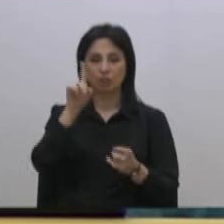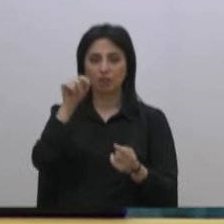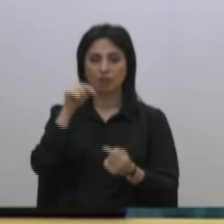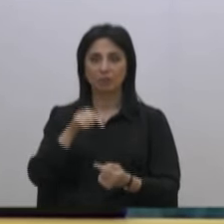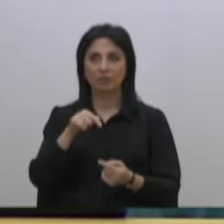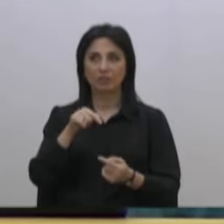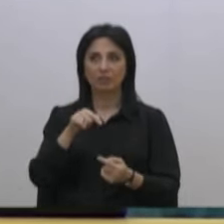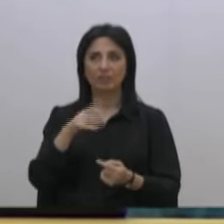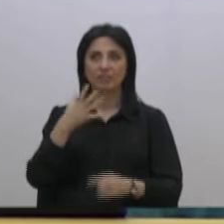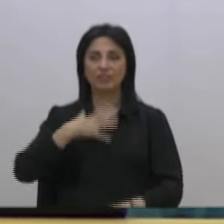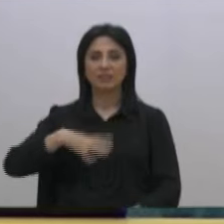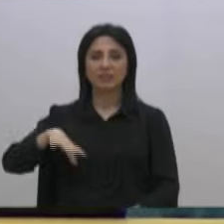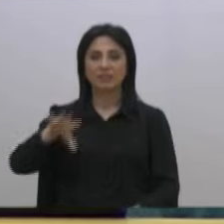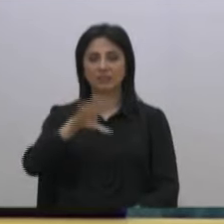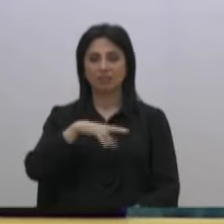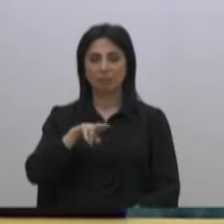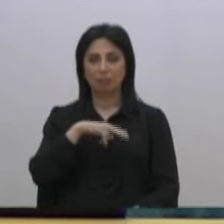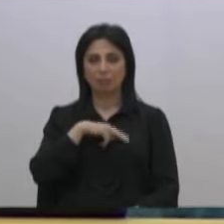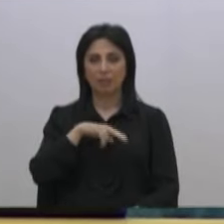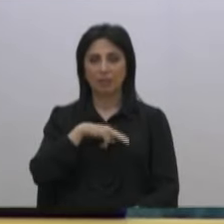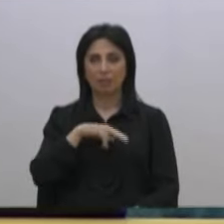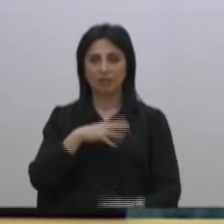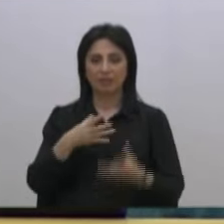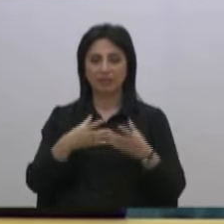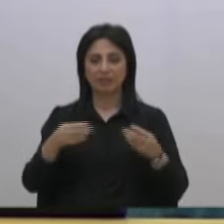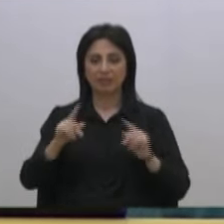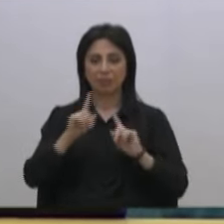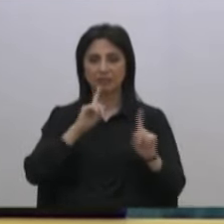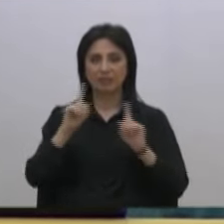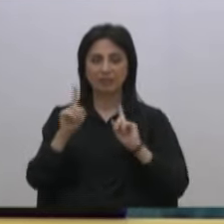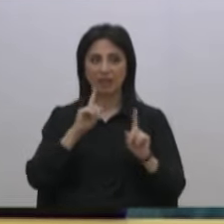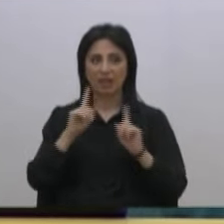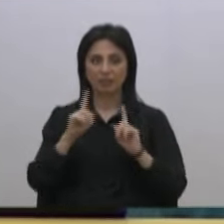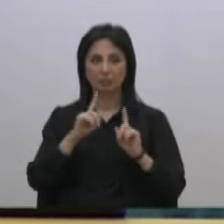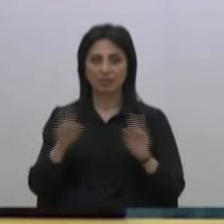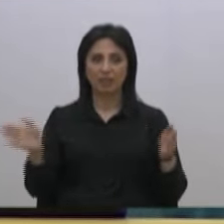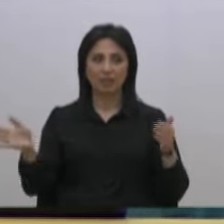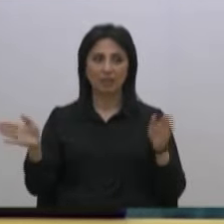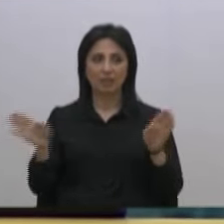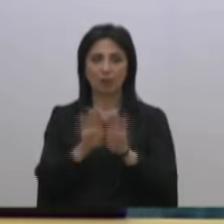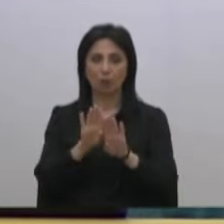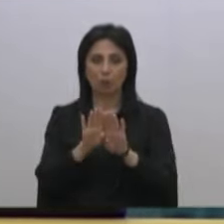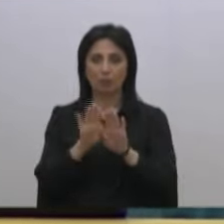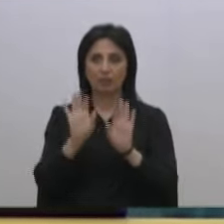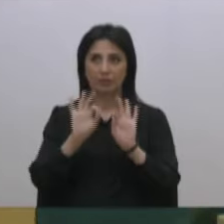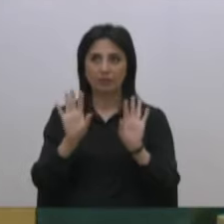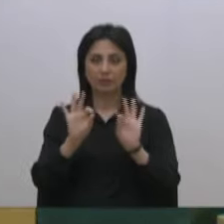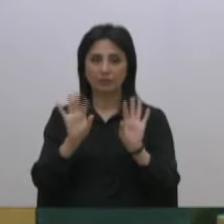შესაბამისად საქართველოს პარლამენტის საგაზაფხულო სესიას დახურულად ვაცხადებ.